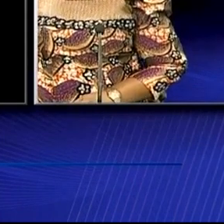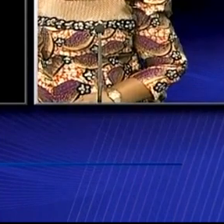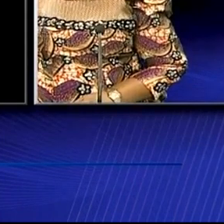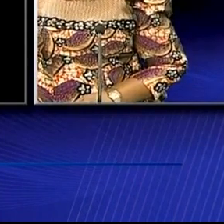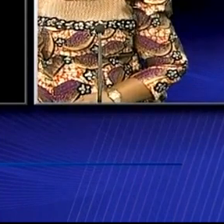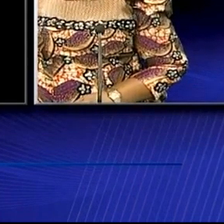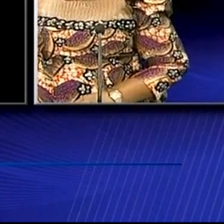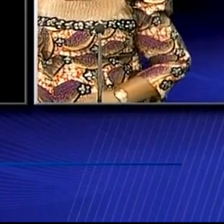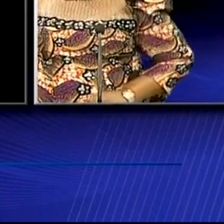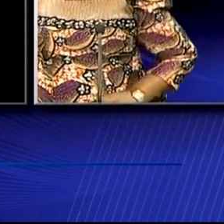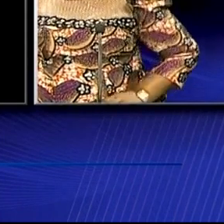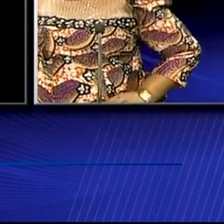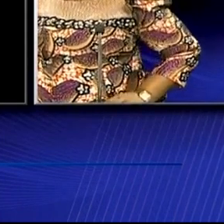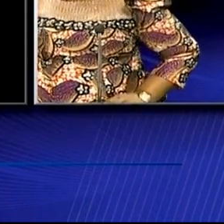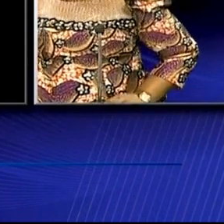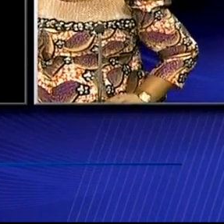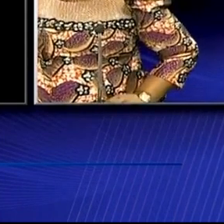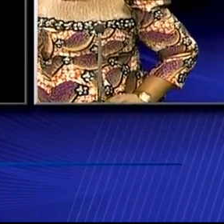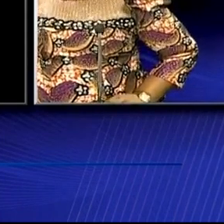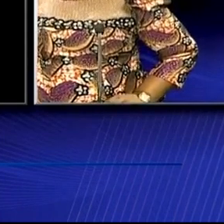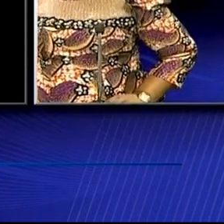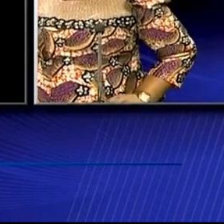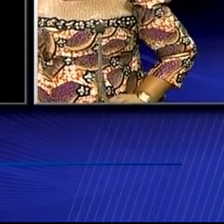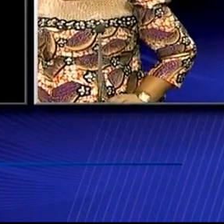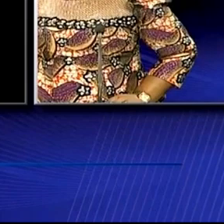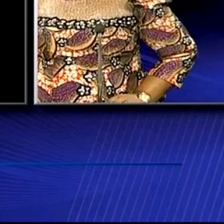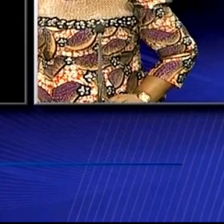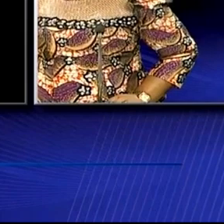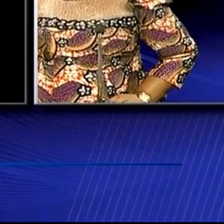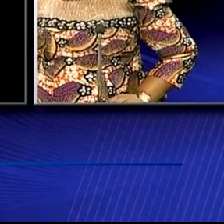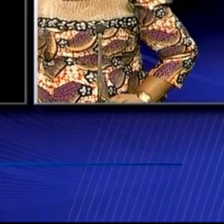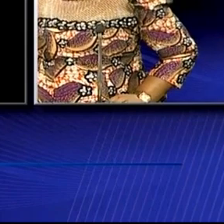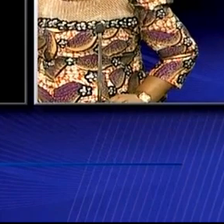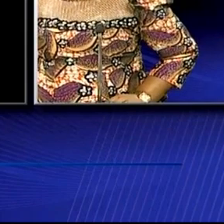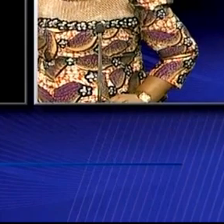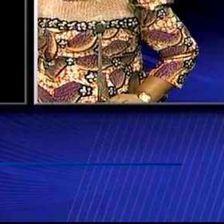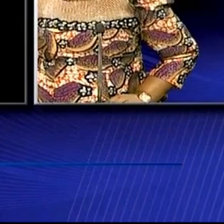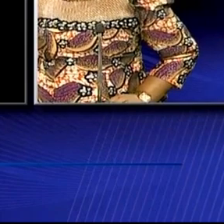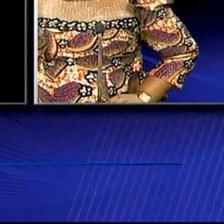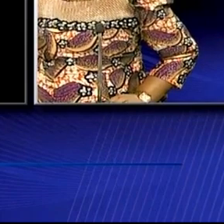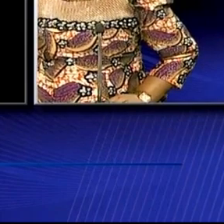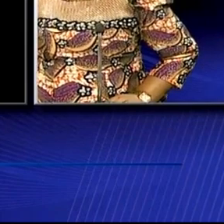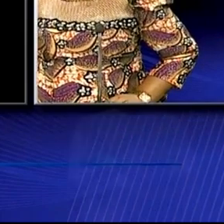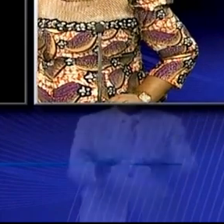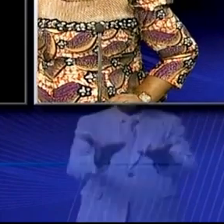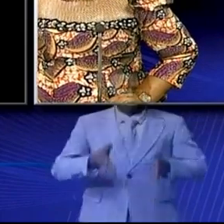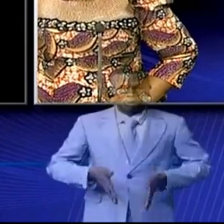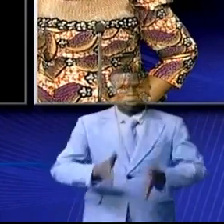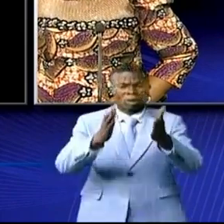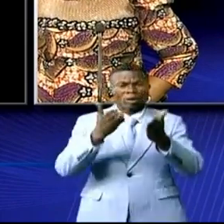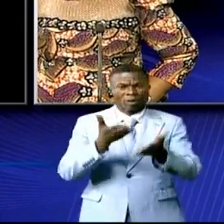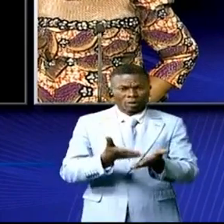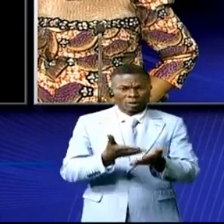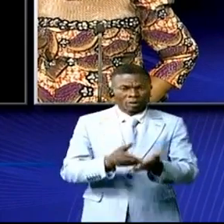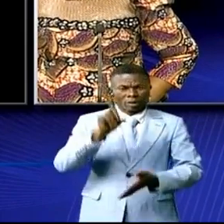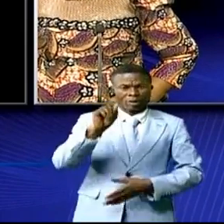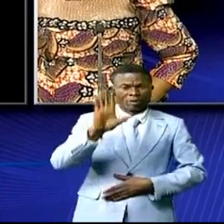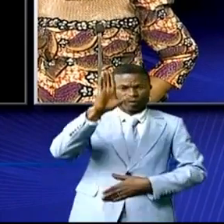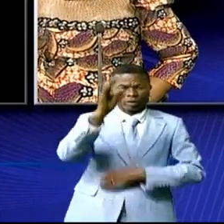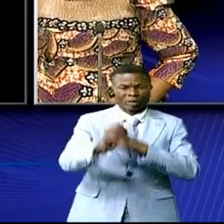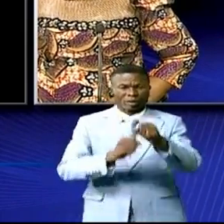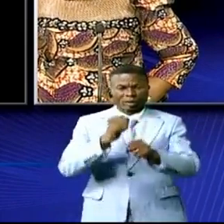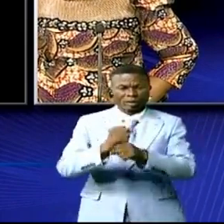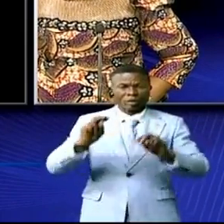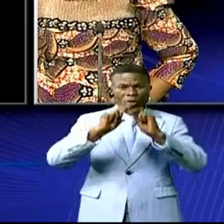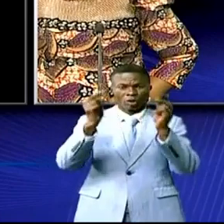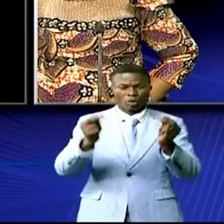pioche pour une voirie plus viables sont donnés et les engins lourds vont arpenter les artères 25 ans le groupe